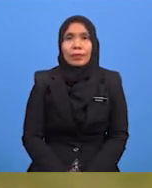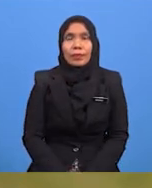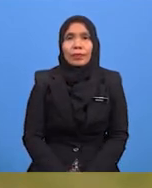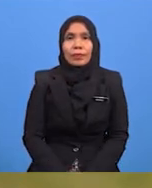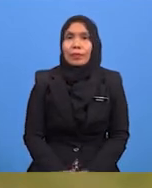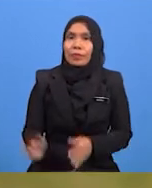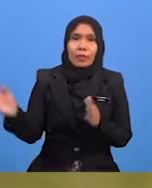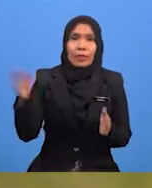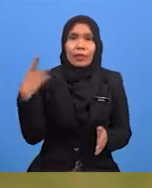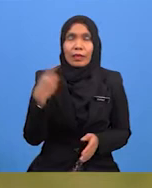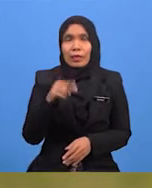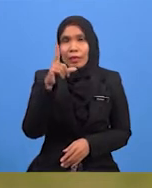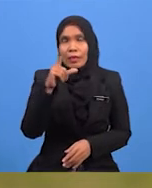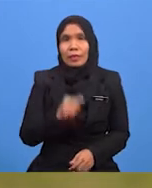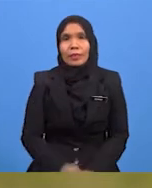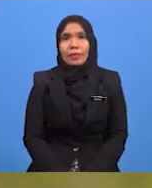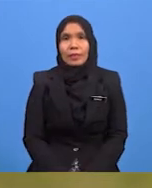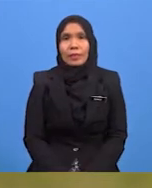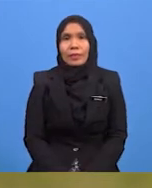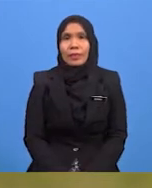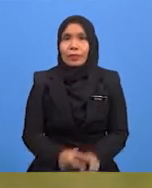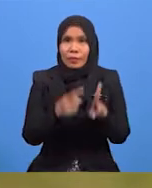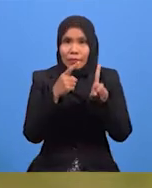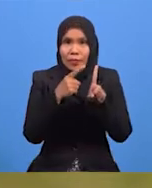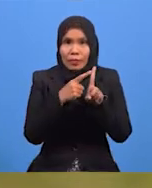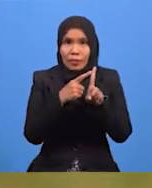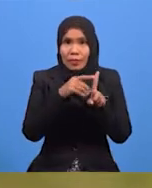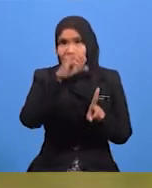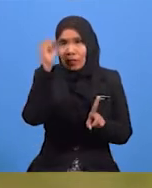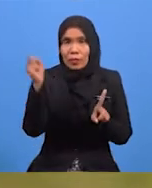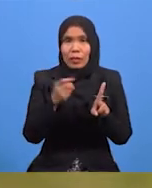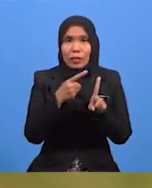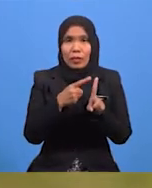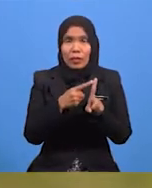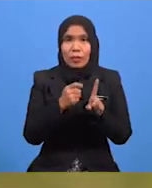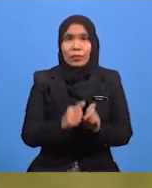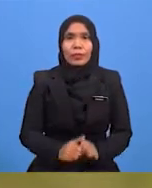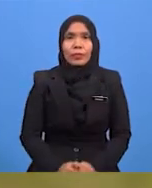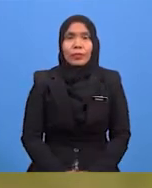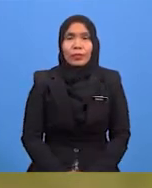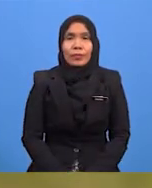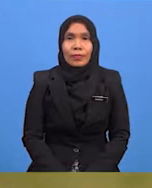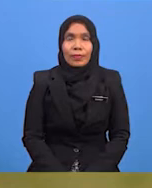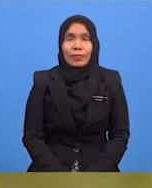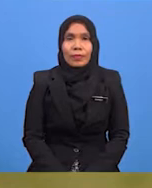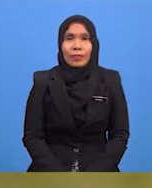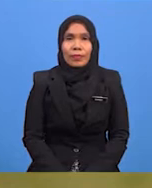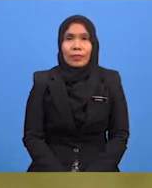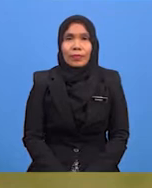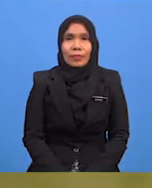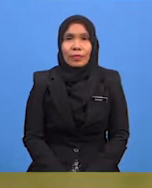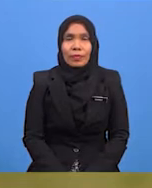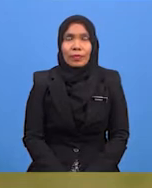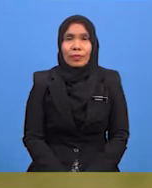jawapan kita sama. Soalan pertama berbunyi, apakah yang hendak disampaikan oleh